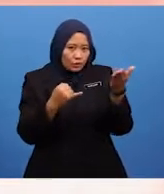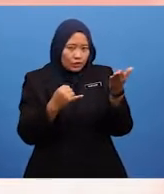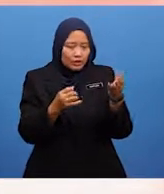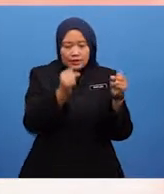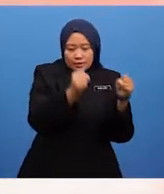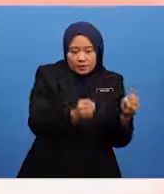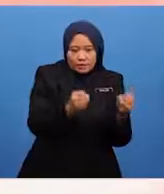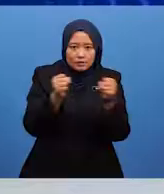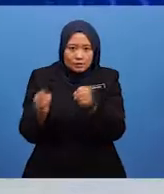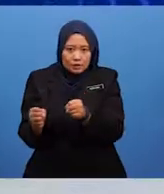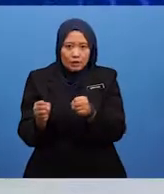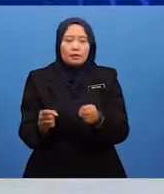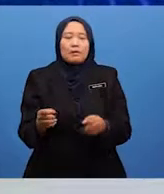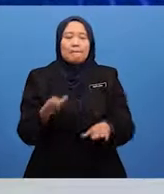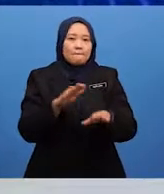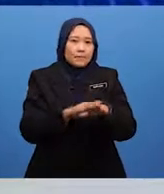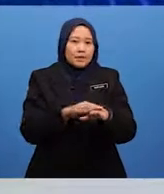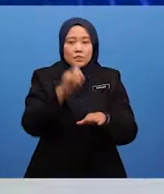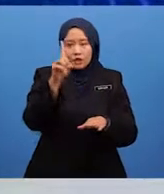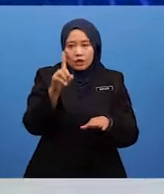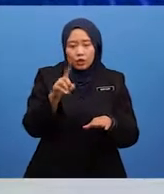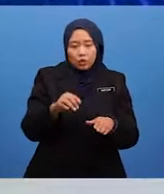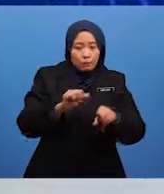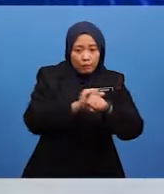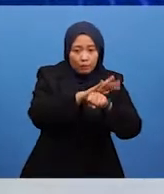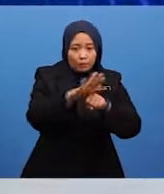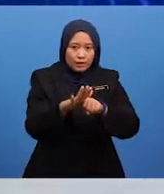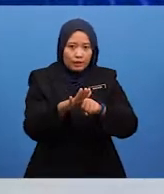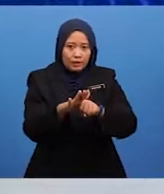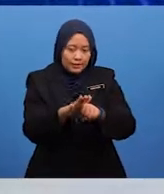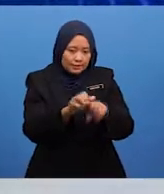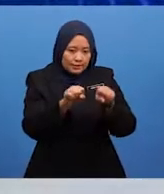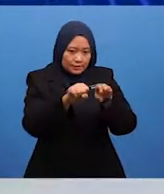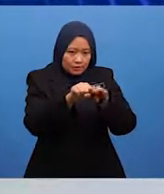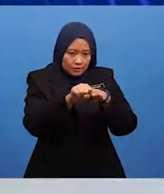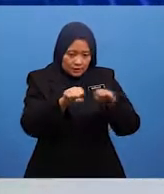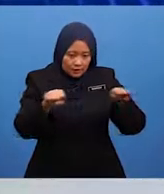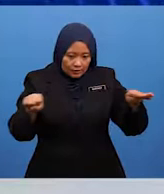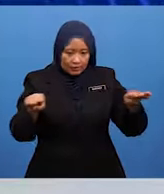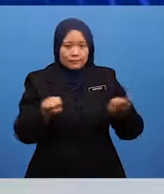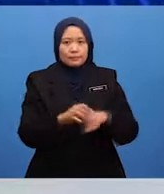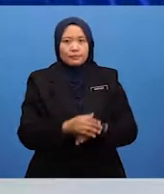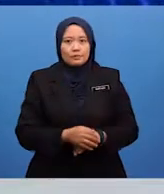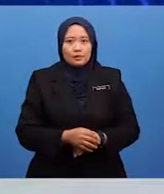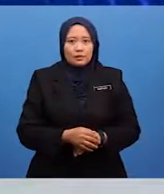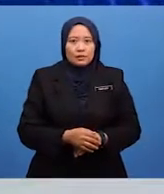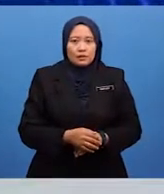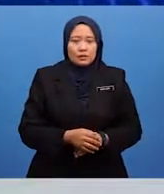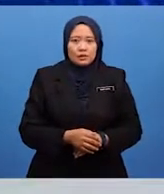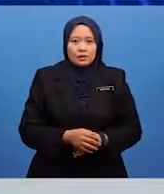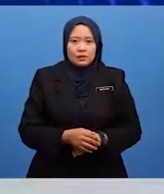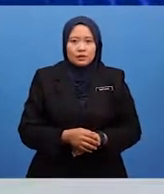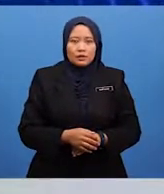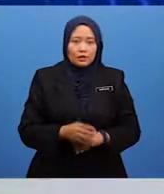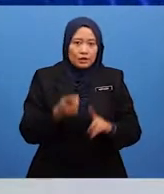satu permukaan zat AHM lukisan ini untuk menggambarkan sesuatu objek dan dilukis secara